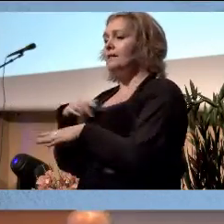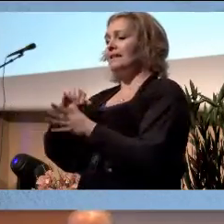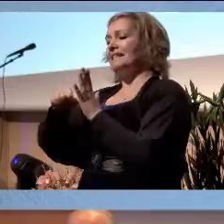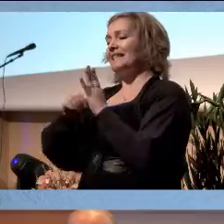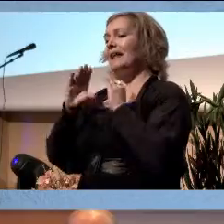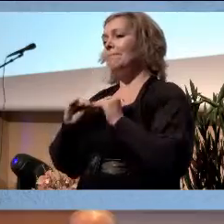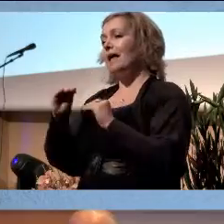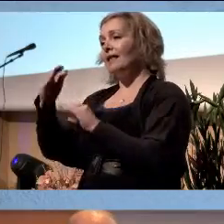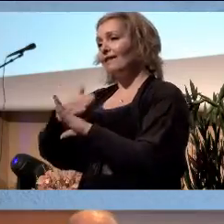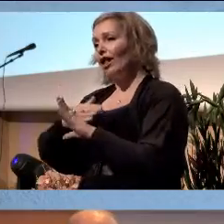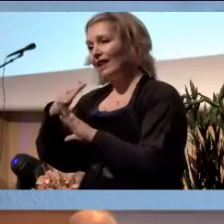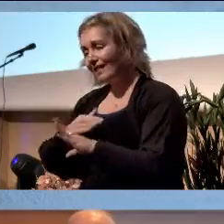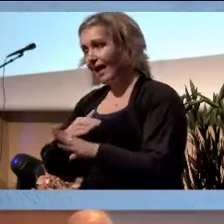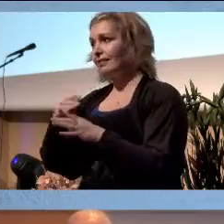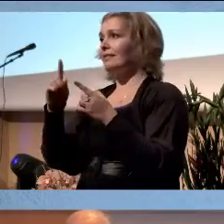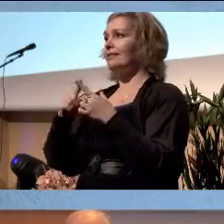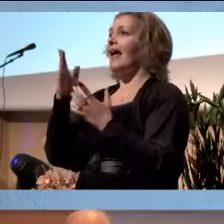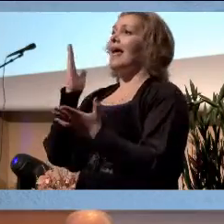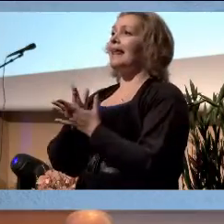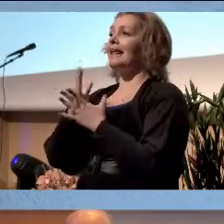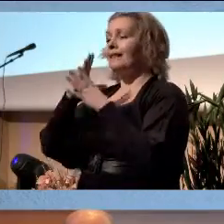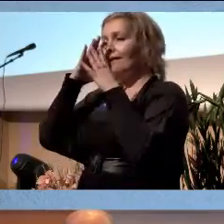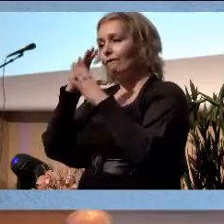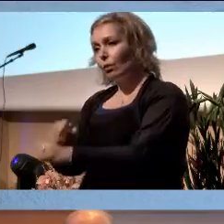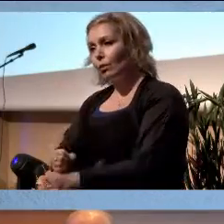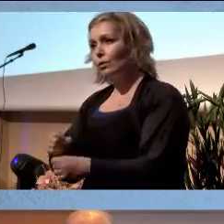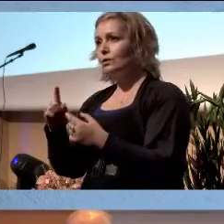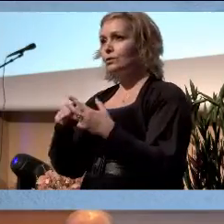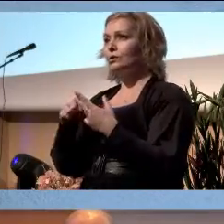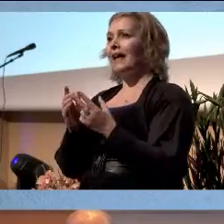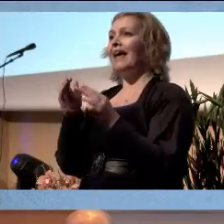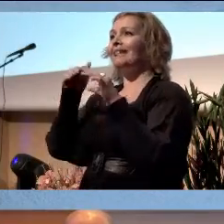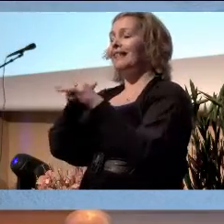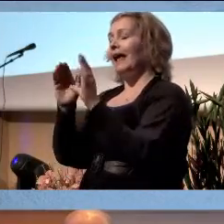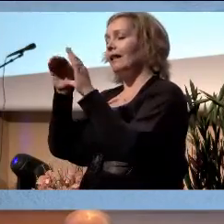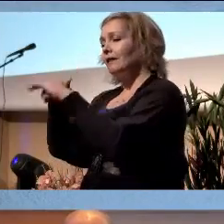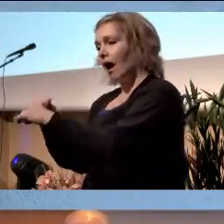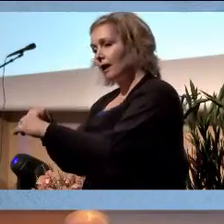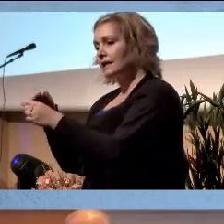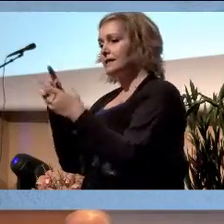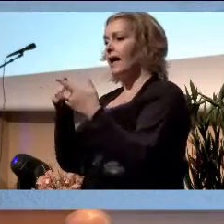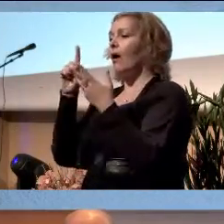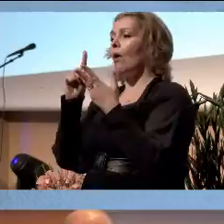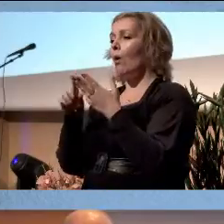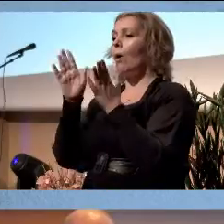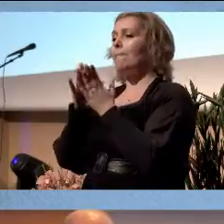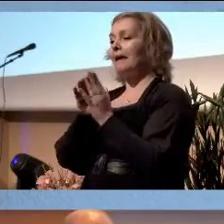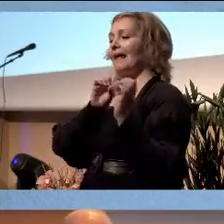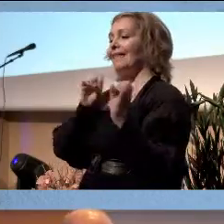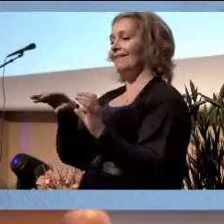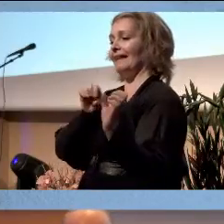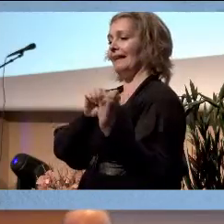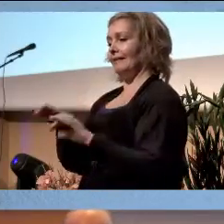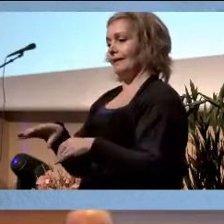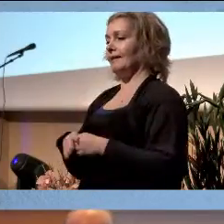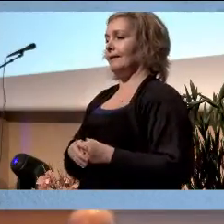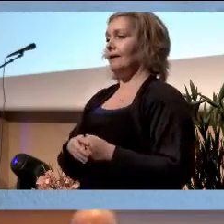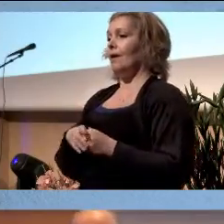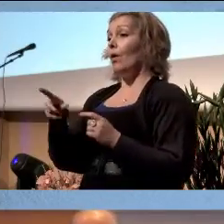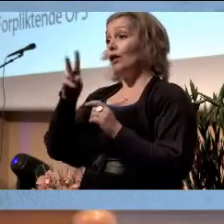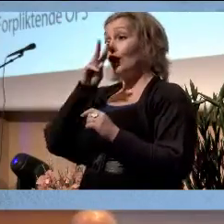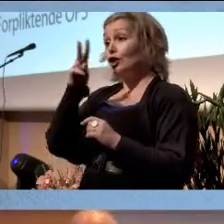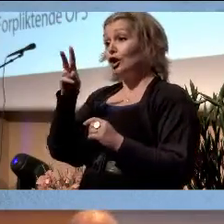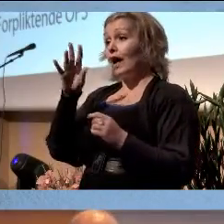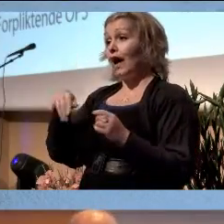sikre bedre kvalitet, riktig fokus, deltakelse og medvirkning. Og det